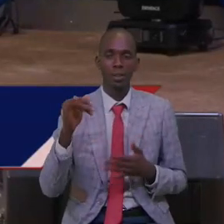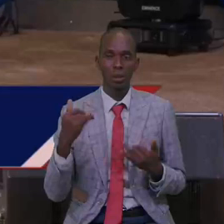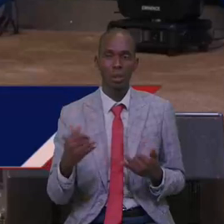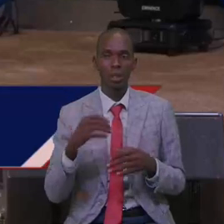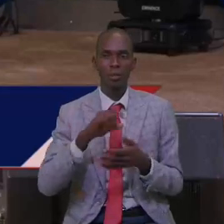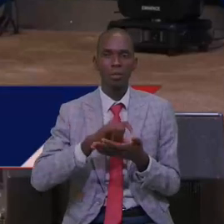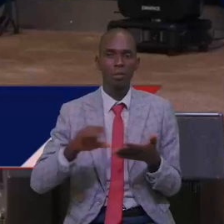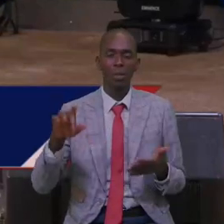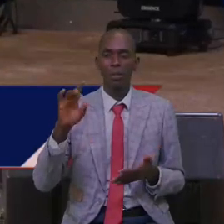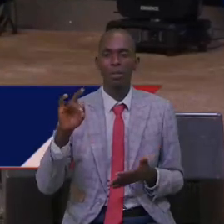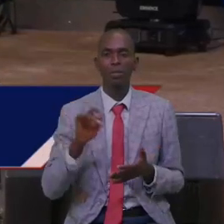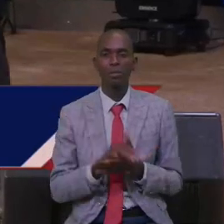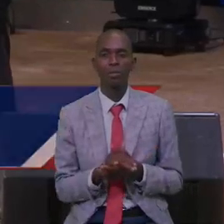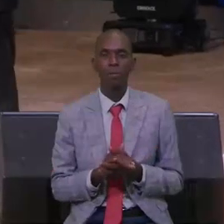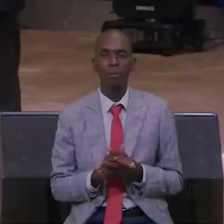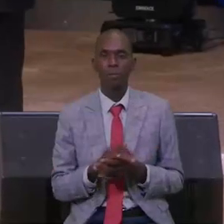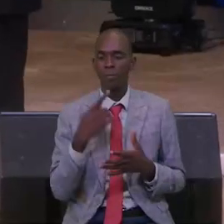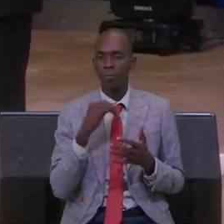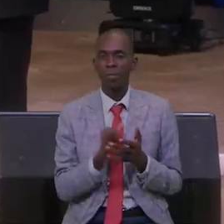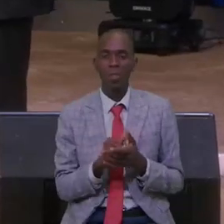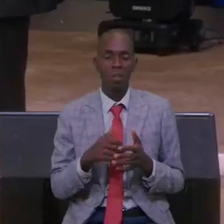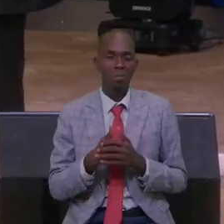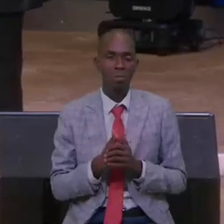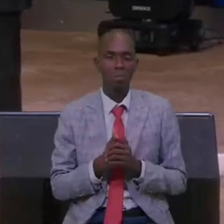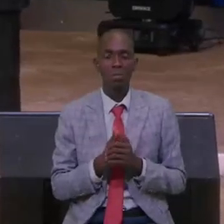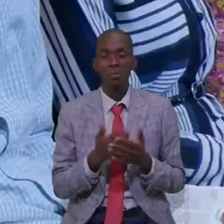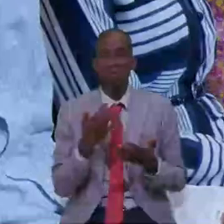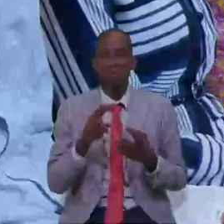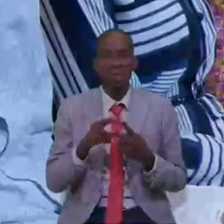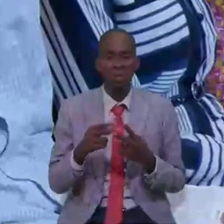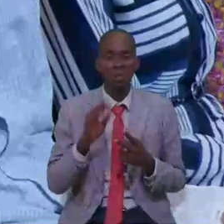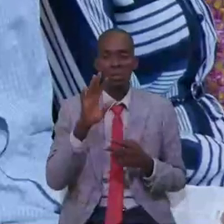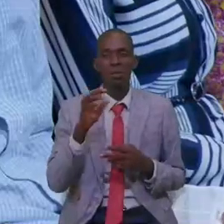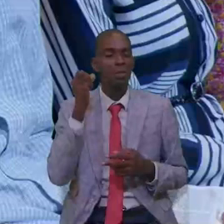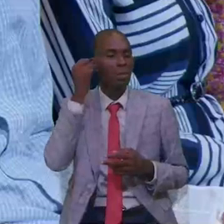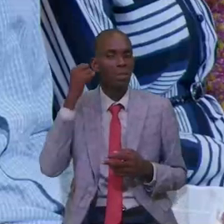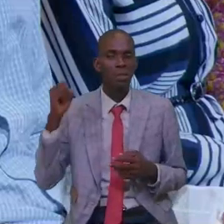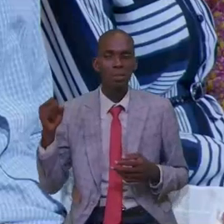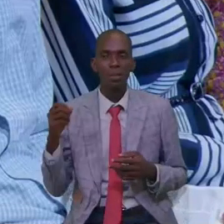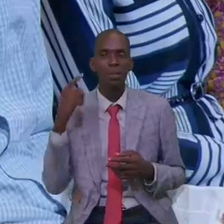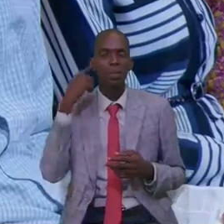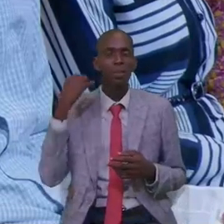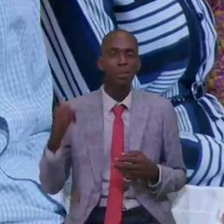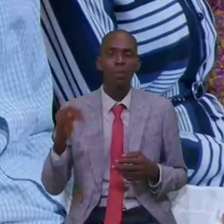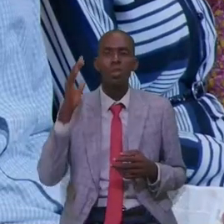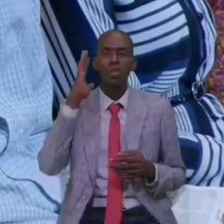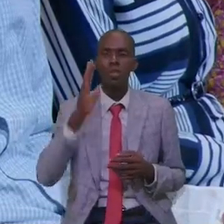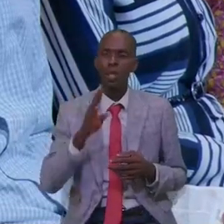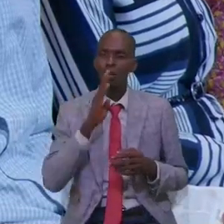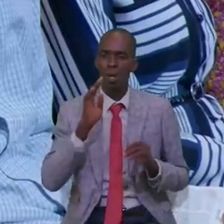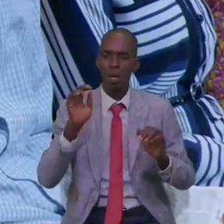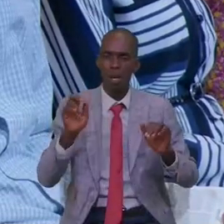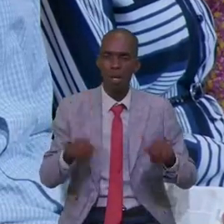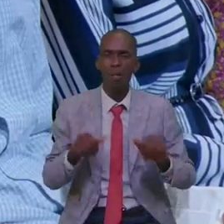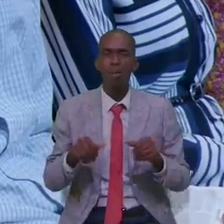18 nous dit, ni leur argent ni leur or ne pourront les délivrer